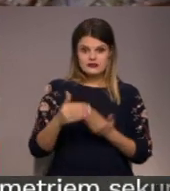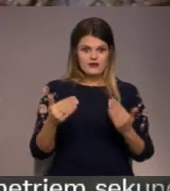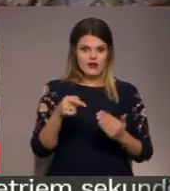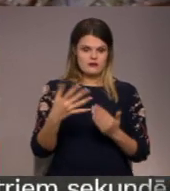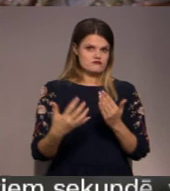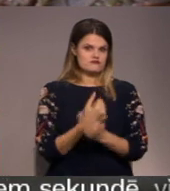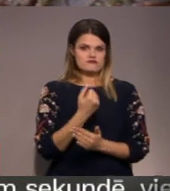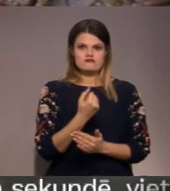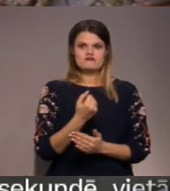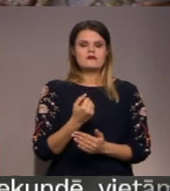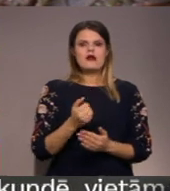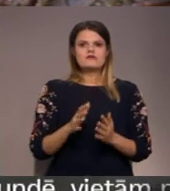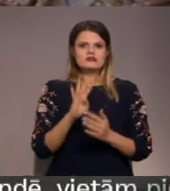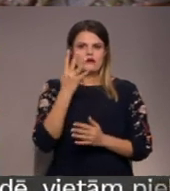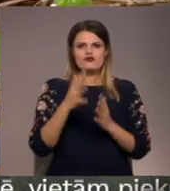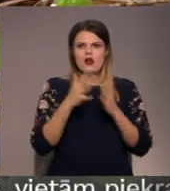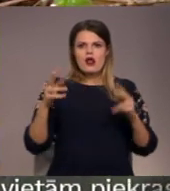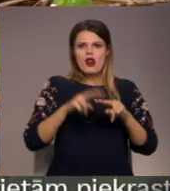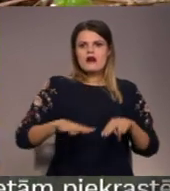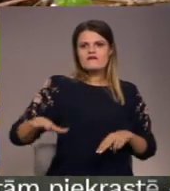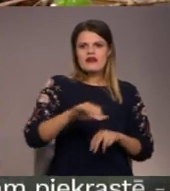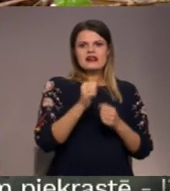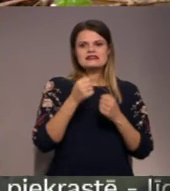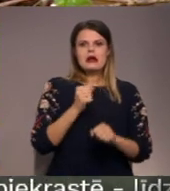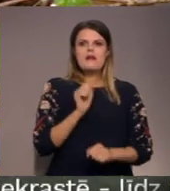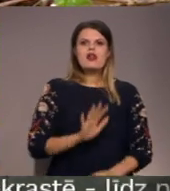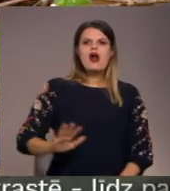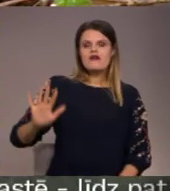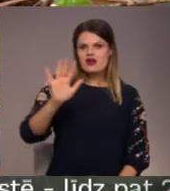Ziemeļlatgalē. Ausma Sprukte, Vitālijs Duda, Renoks, Latgales reģionālā televīzija.